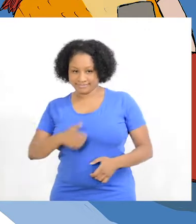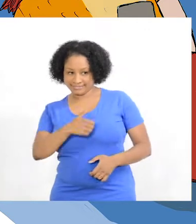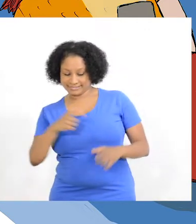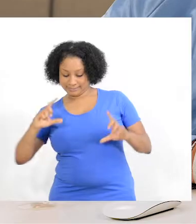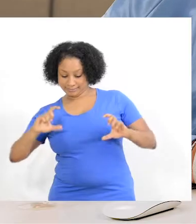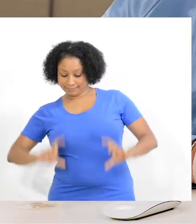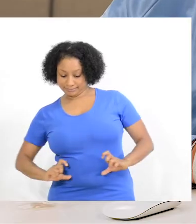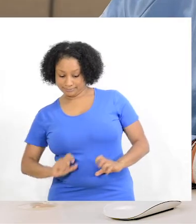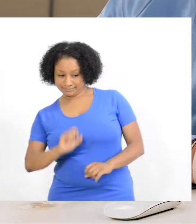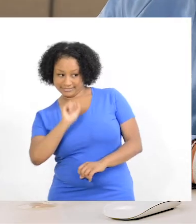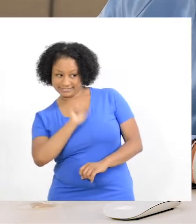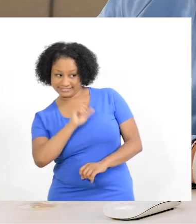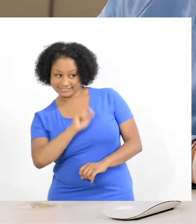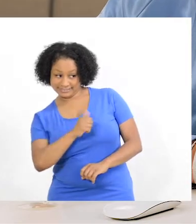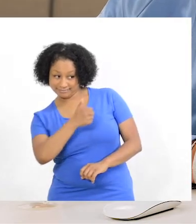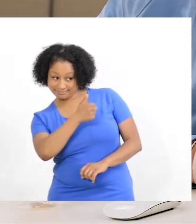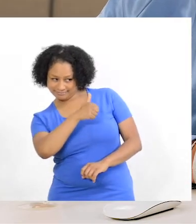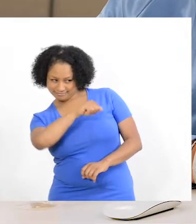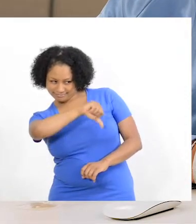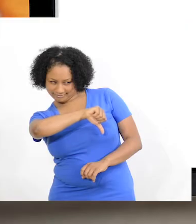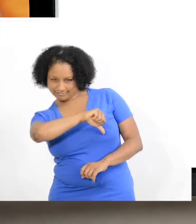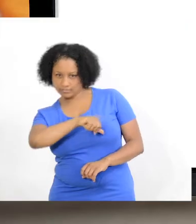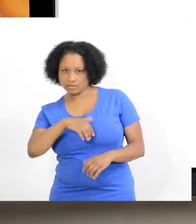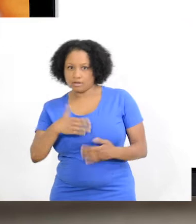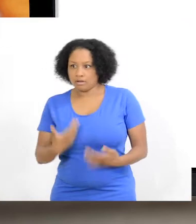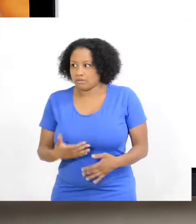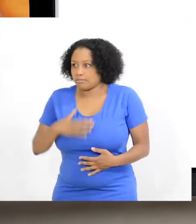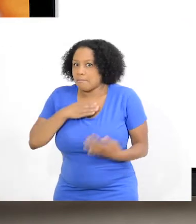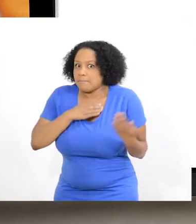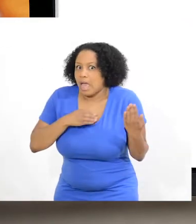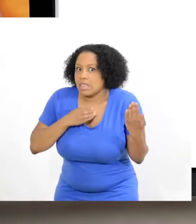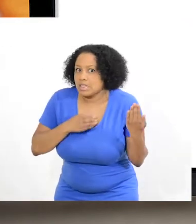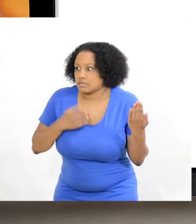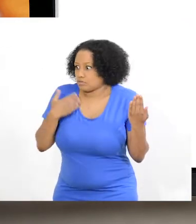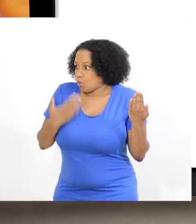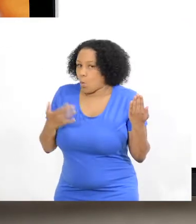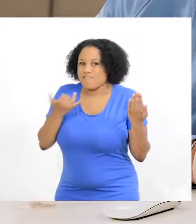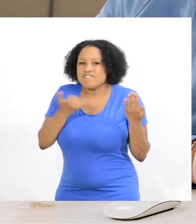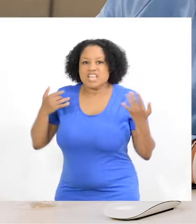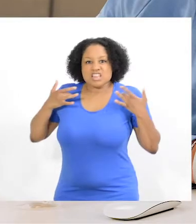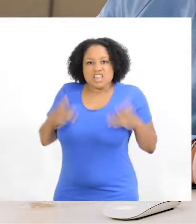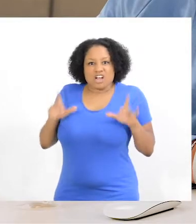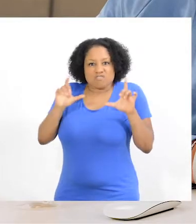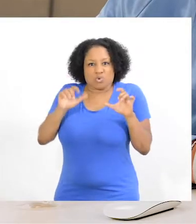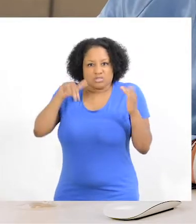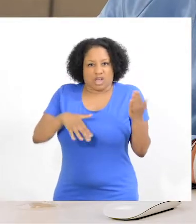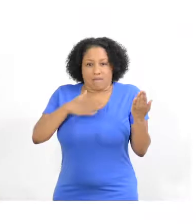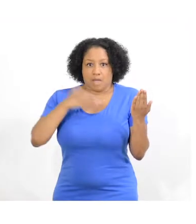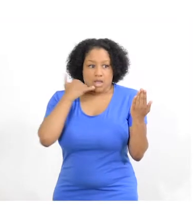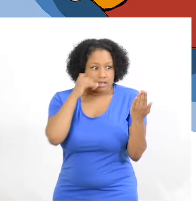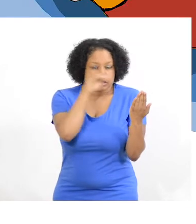sie ihr steht. Das ist voll unangenehm. Peinlich, einfach so eine Art Nacktbilder von irgendwem zu kriegen. Und dann sind die da auf deinem